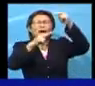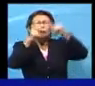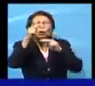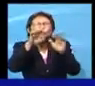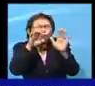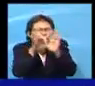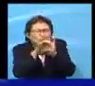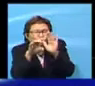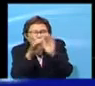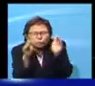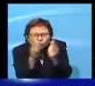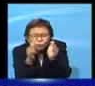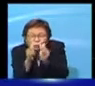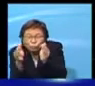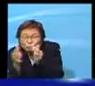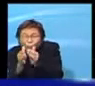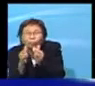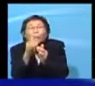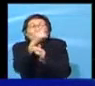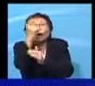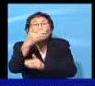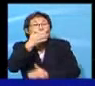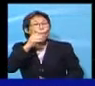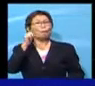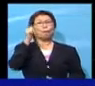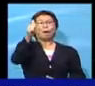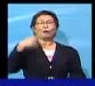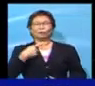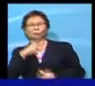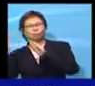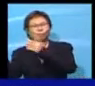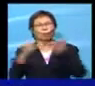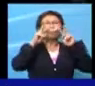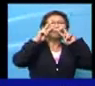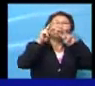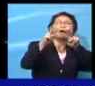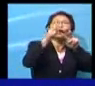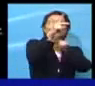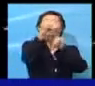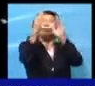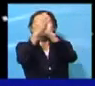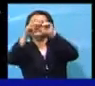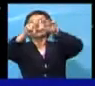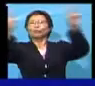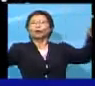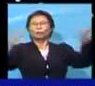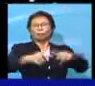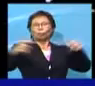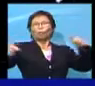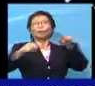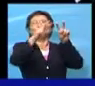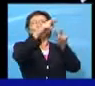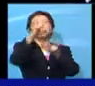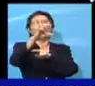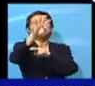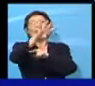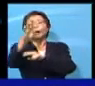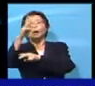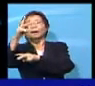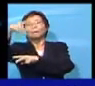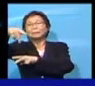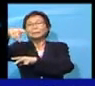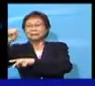bestnya pameran ini sebab kita dibawa melihat bandaraya berkeluasan 244 km persegi ini